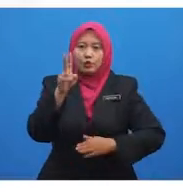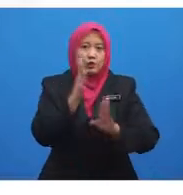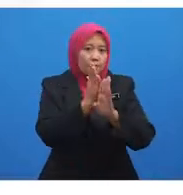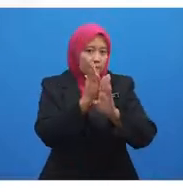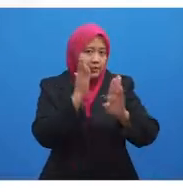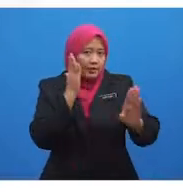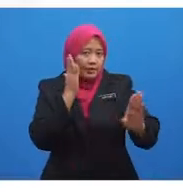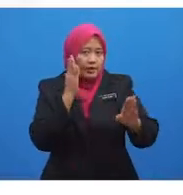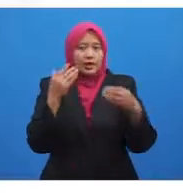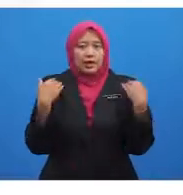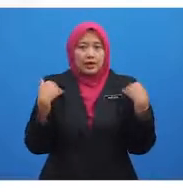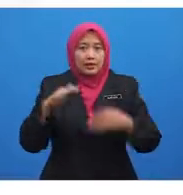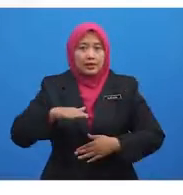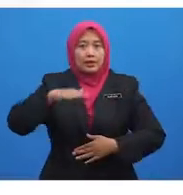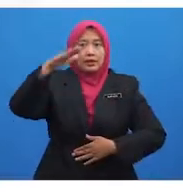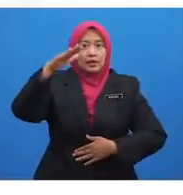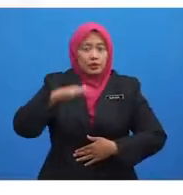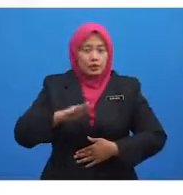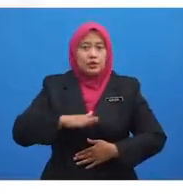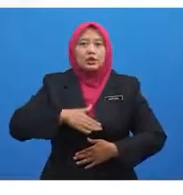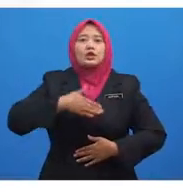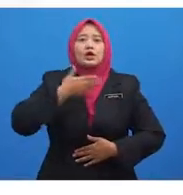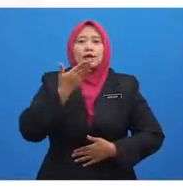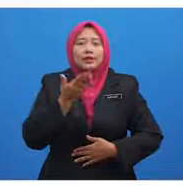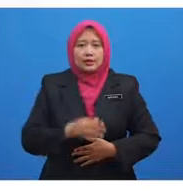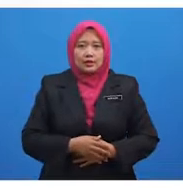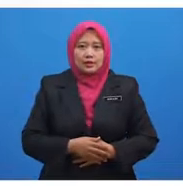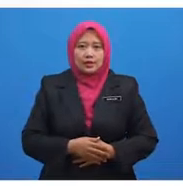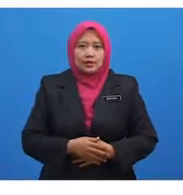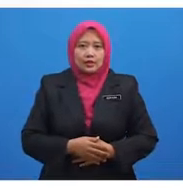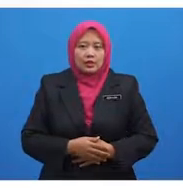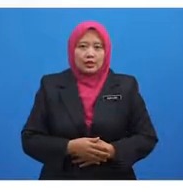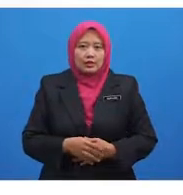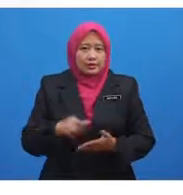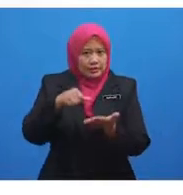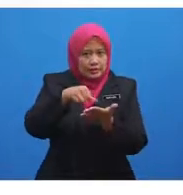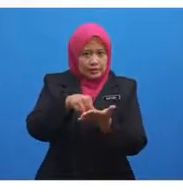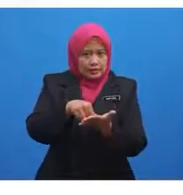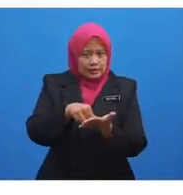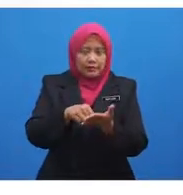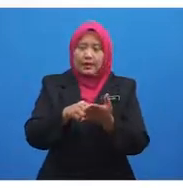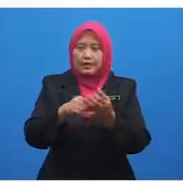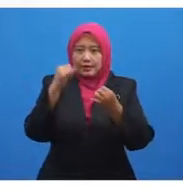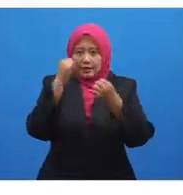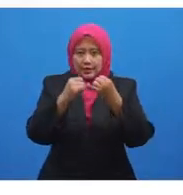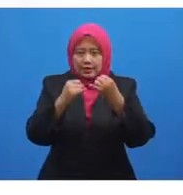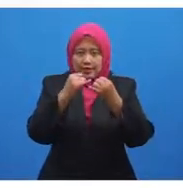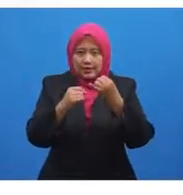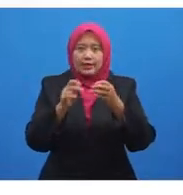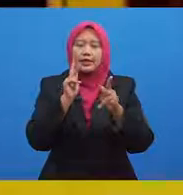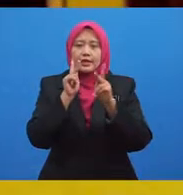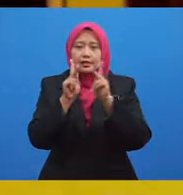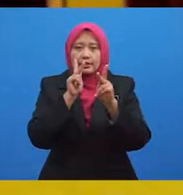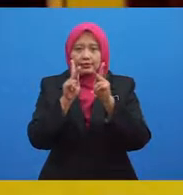mempunyai naik turunnya nada, kelantangan atau tekanan pada akhir kalimat atau di depan